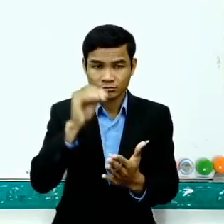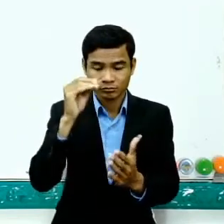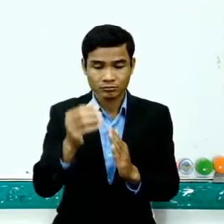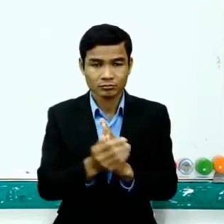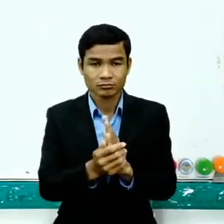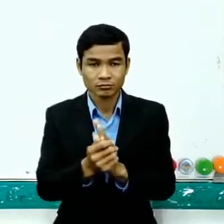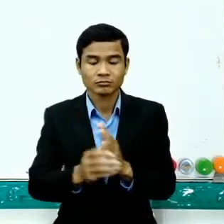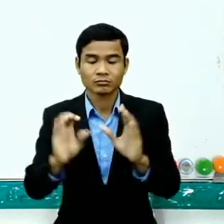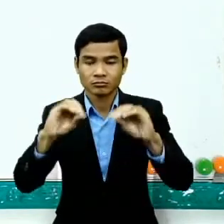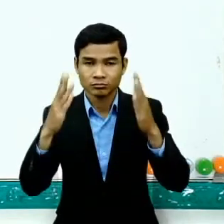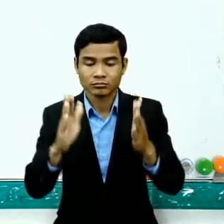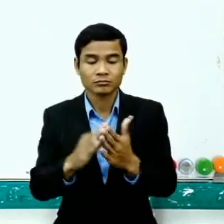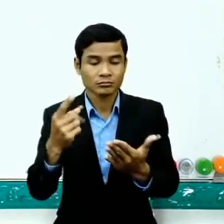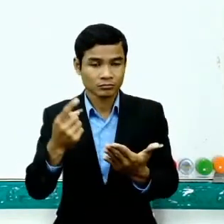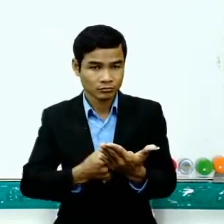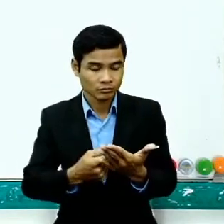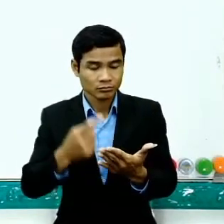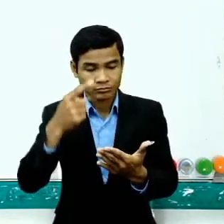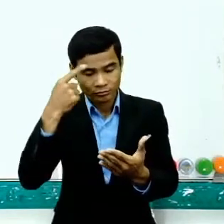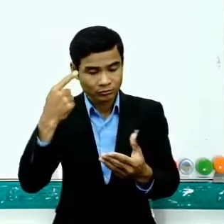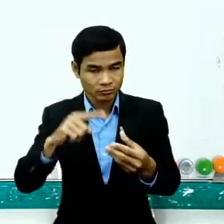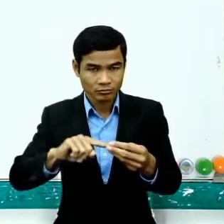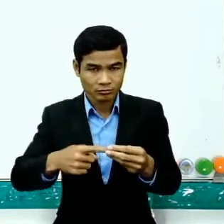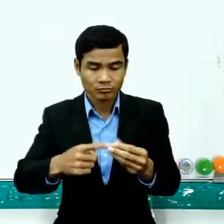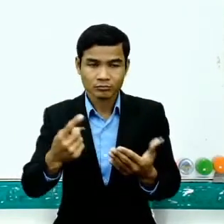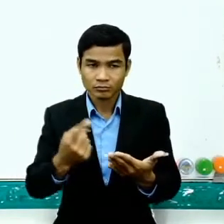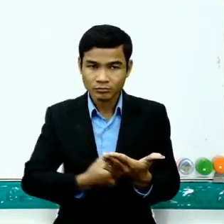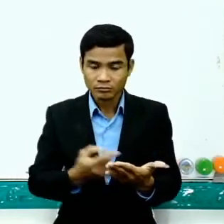nẹt cừu ban ở côn xịt mai đây mình mảnh